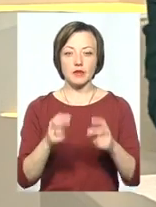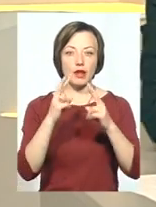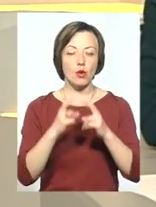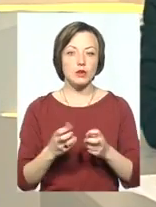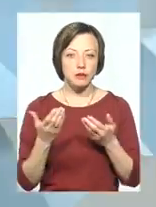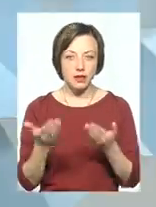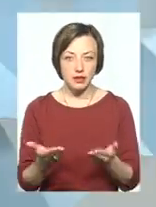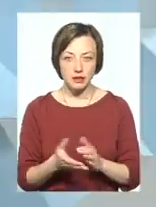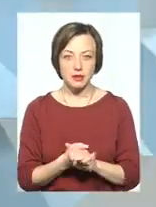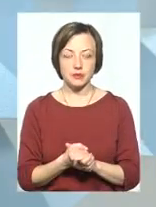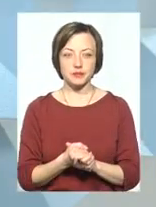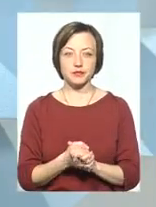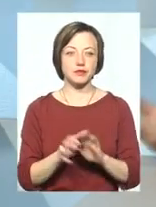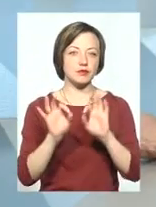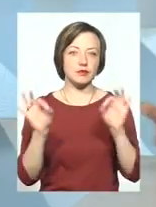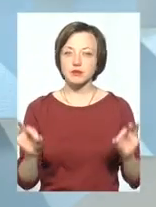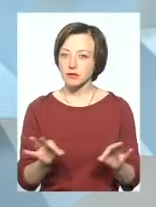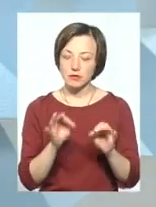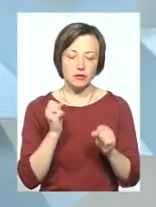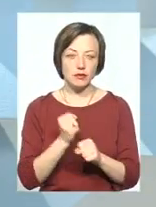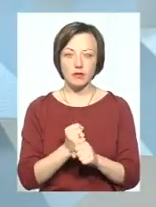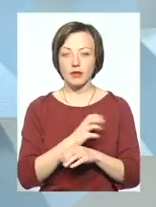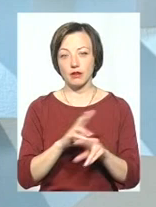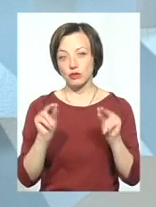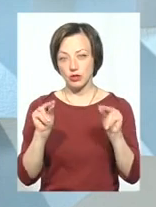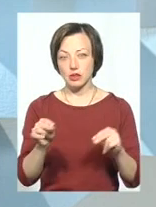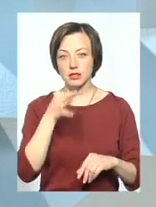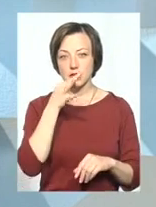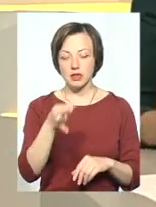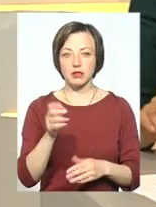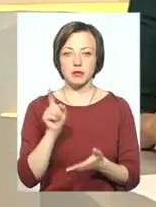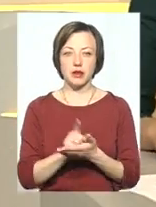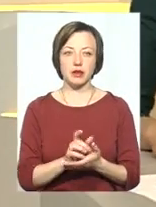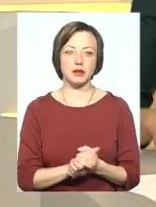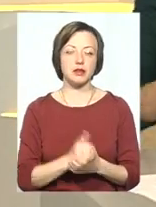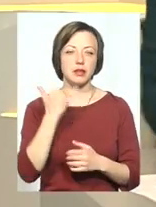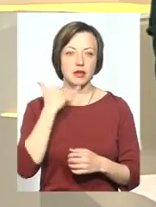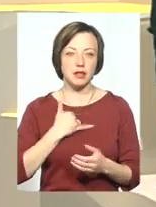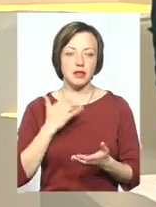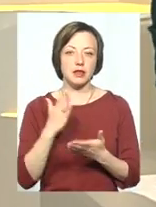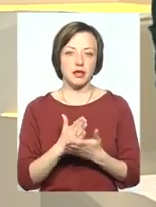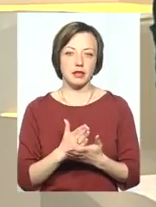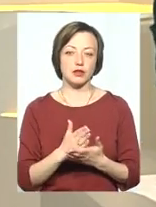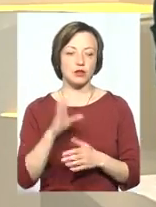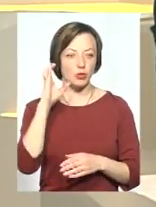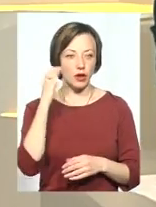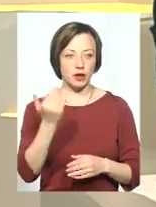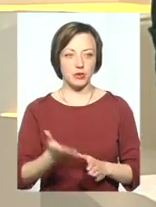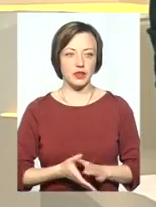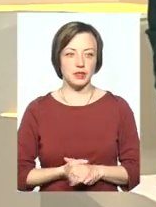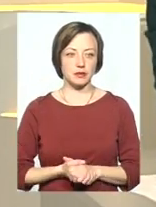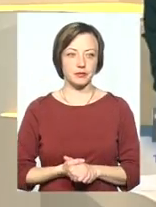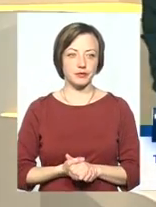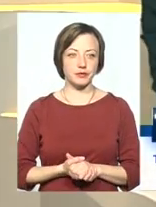розберіться, зробіть якісь було зробно. Маємо чесно про це сказати. В нас є ще один телефонний дзвінок 6190.